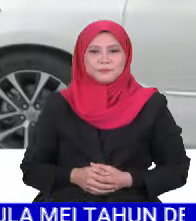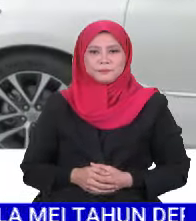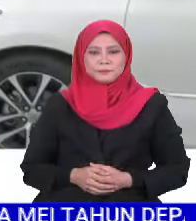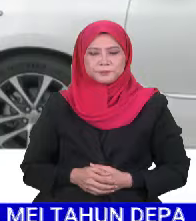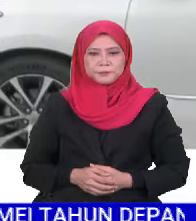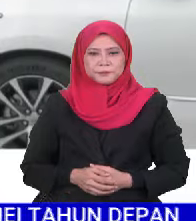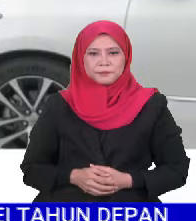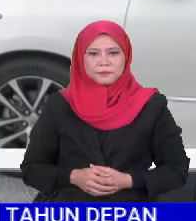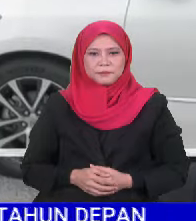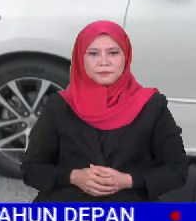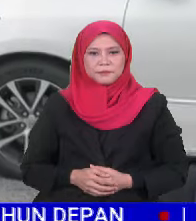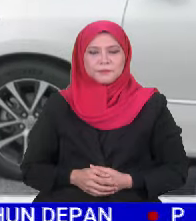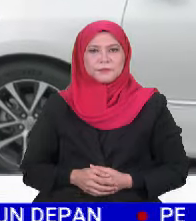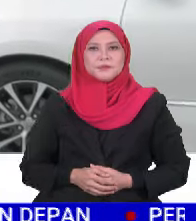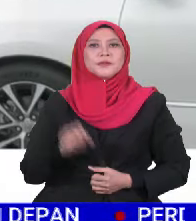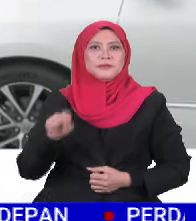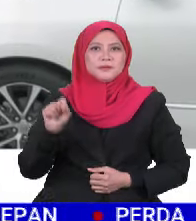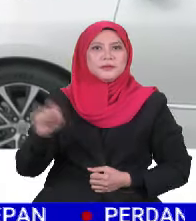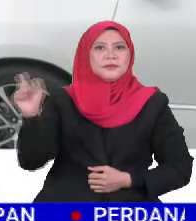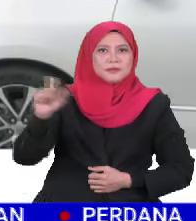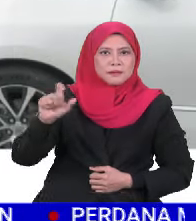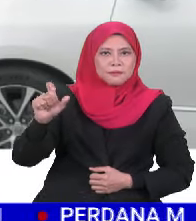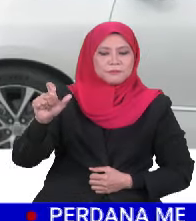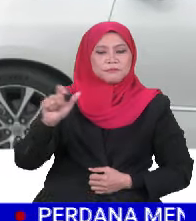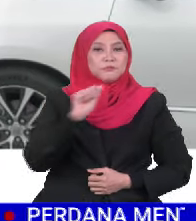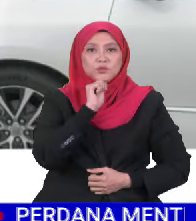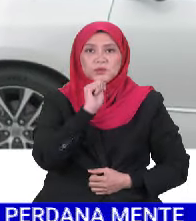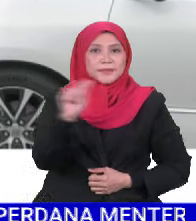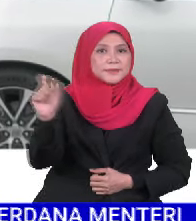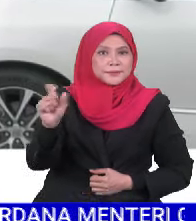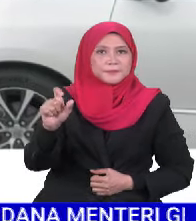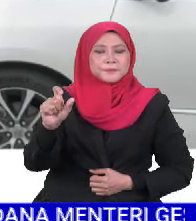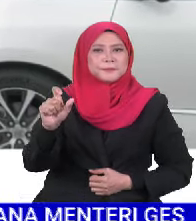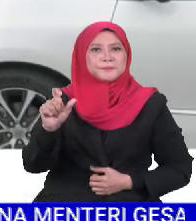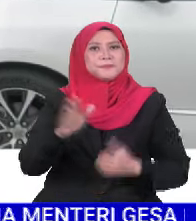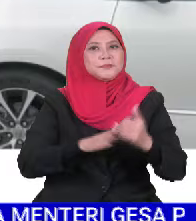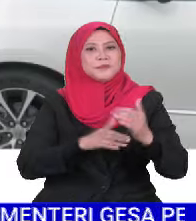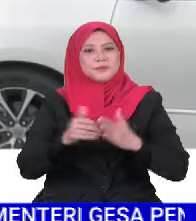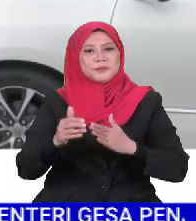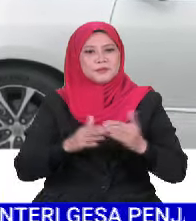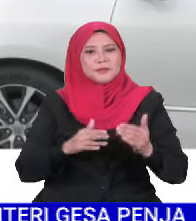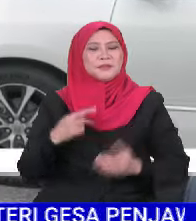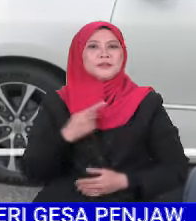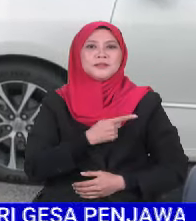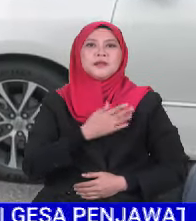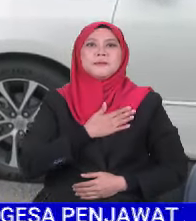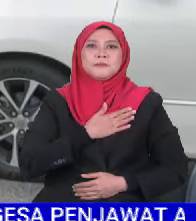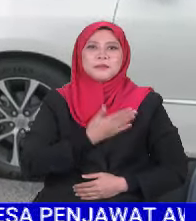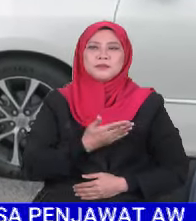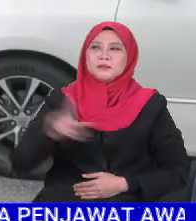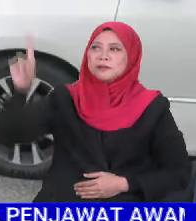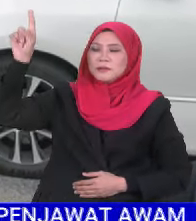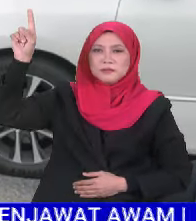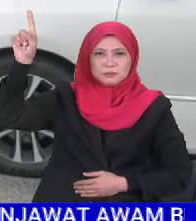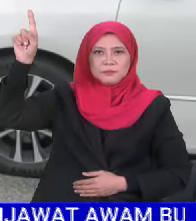jadi bagi saya walaupun kita Islam atau Islam kita ini adalah hamba Allah jadi kita